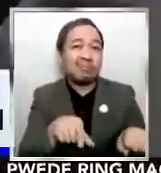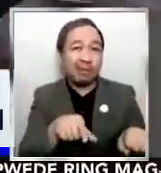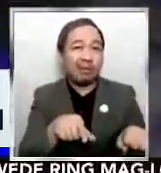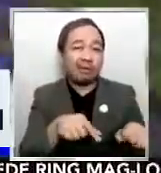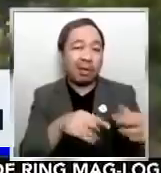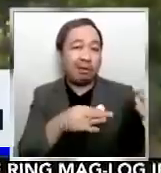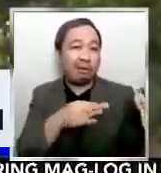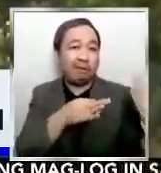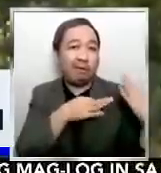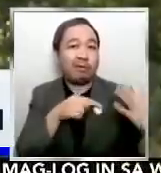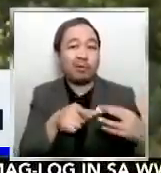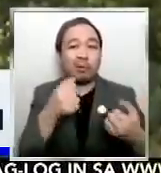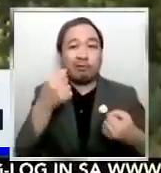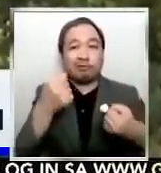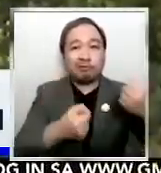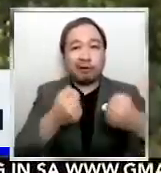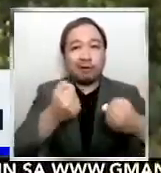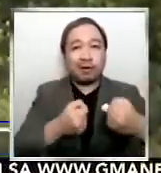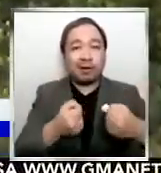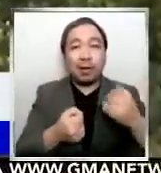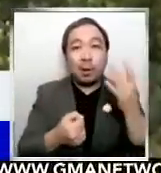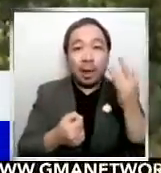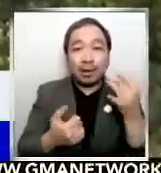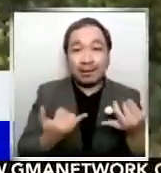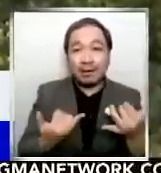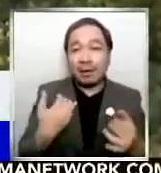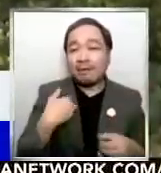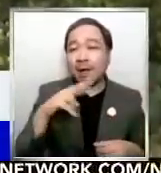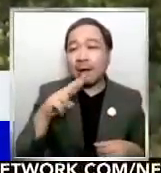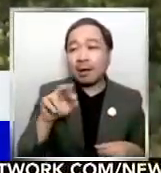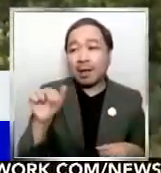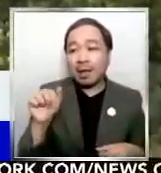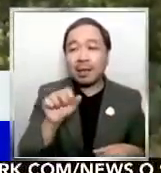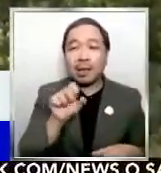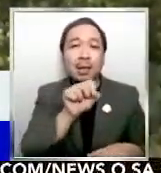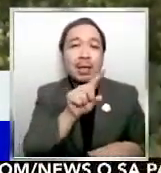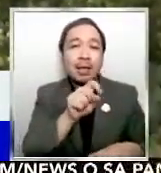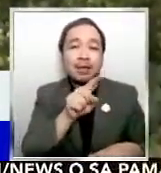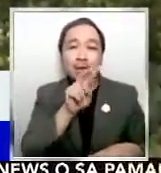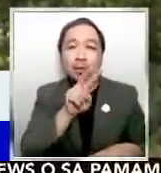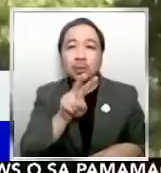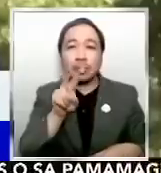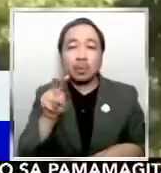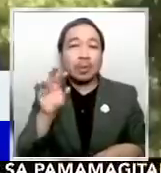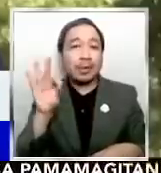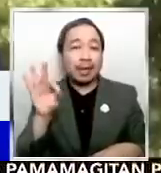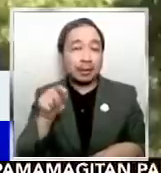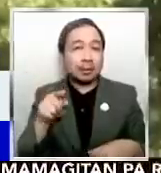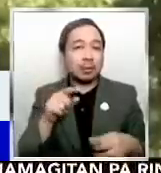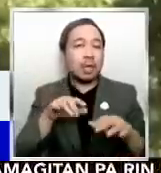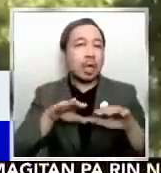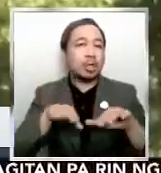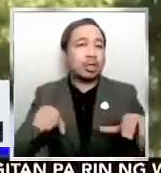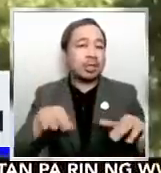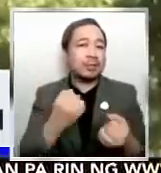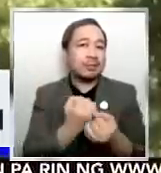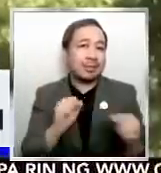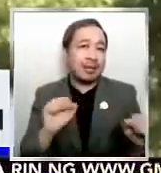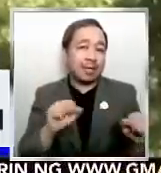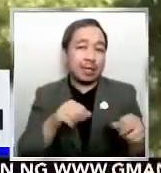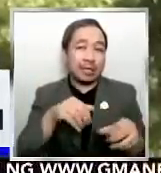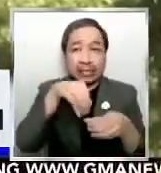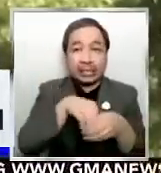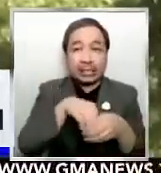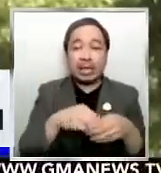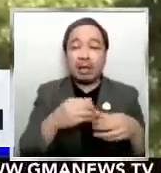tayong Republic Act 11229, yung Child Safety and Motor Vehicle Act. Yung mga bata na